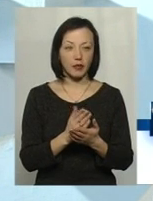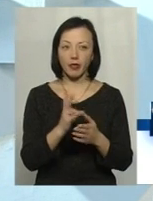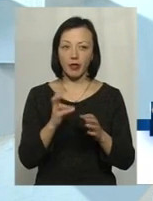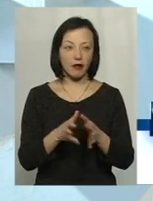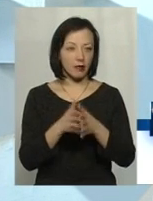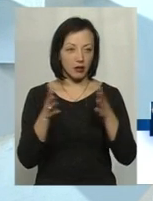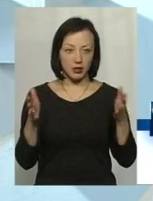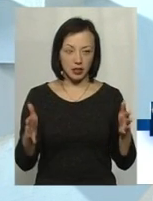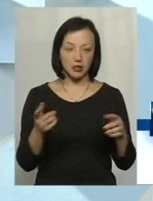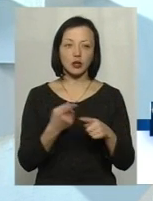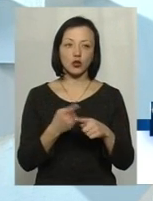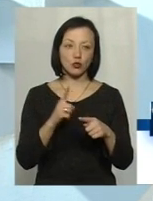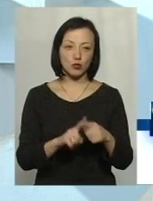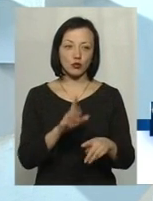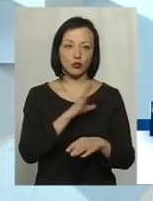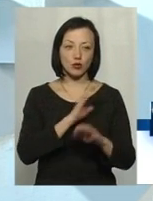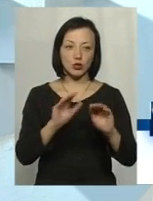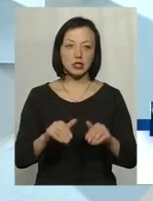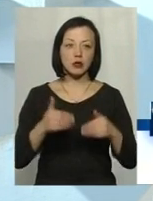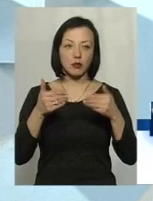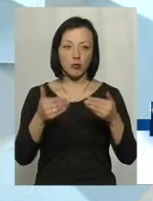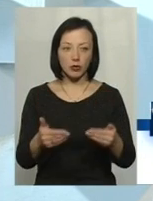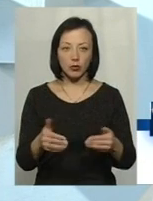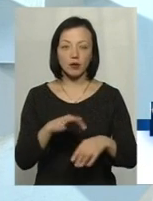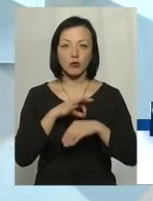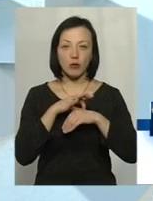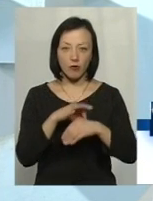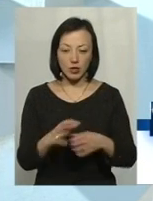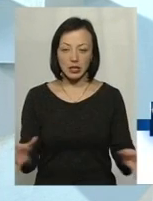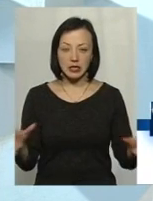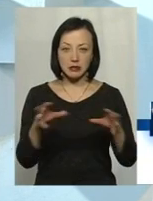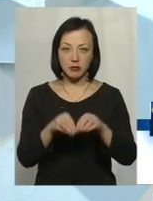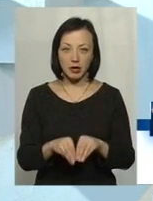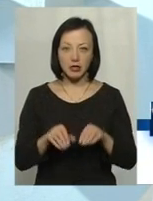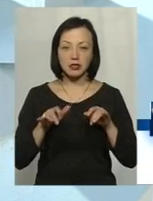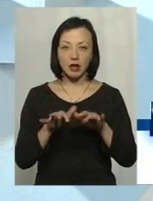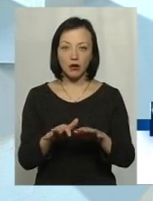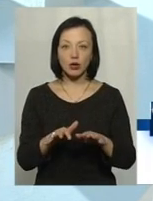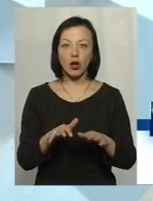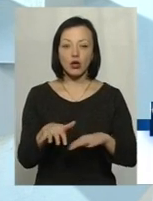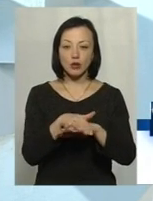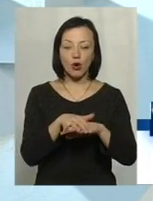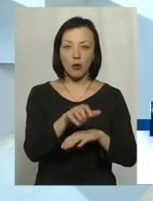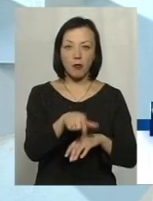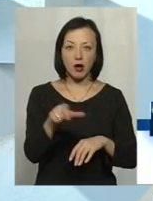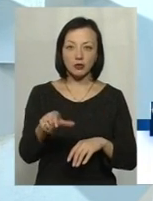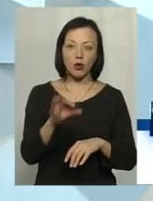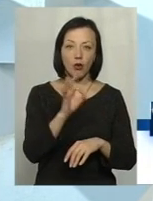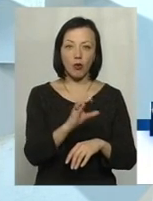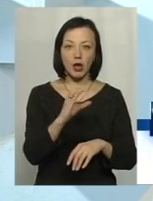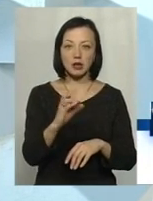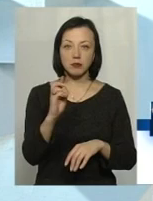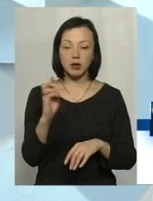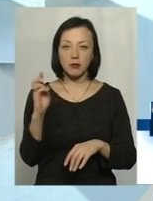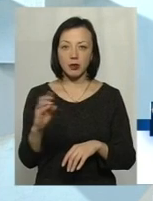невеликі. І тому було запропоновано саме проводити спільні заходи з громадськістю, з ОСББ, з ЖЕКами,